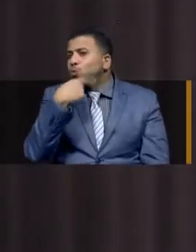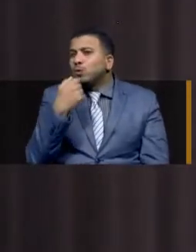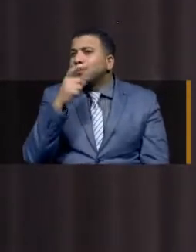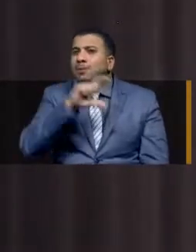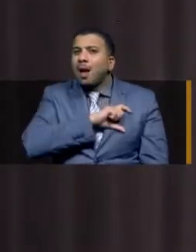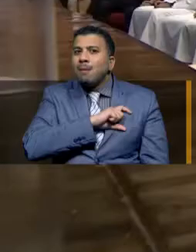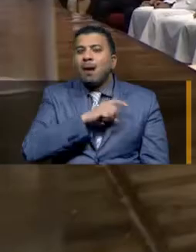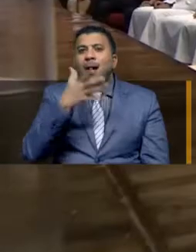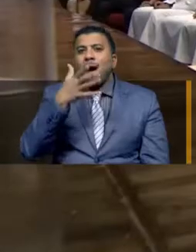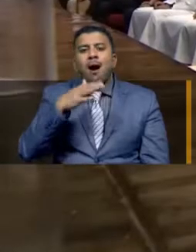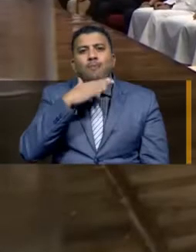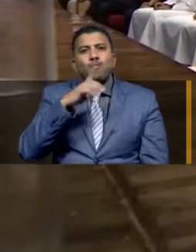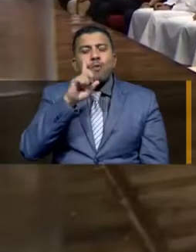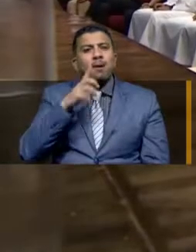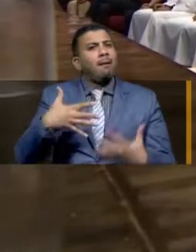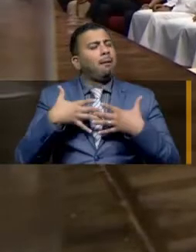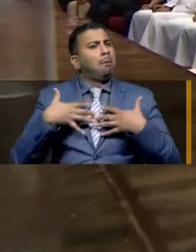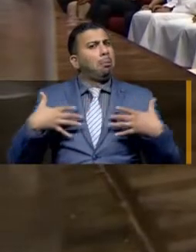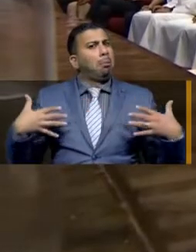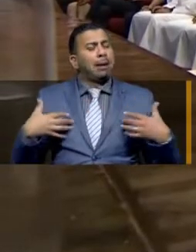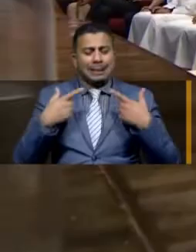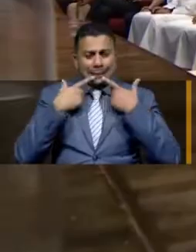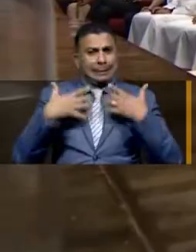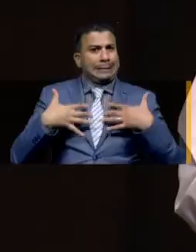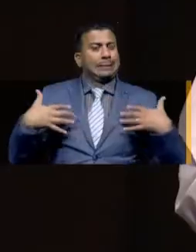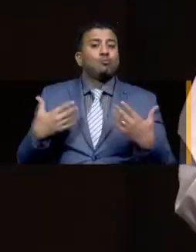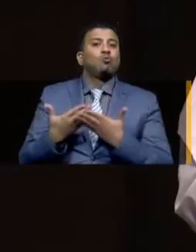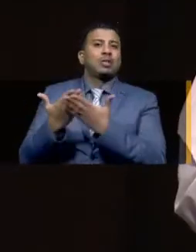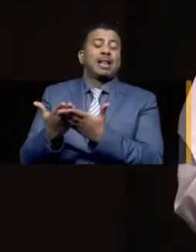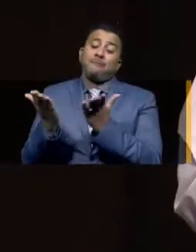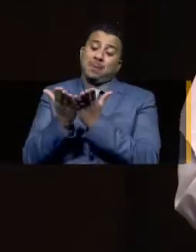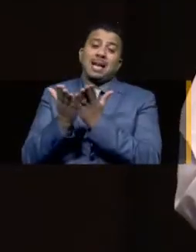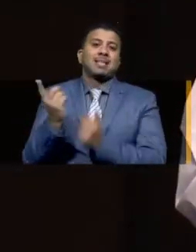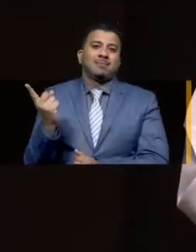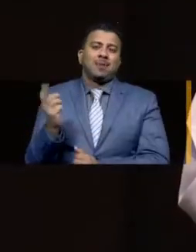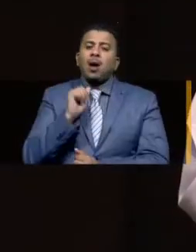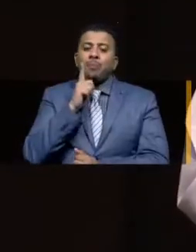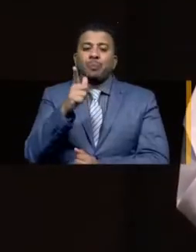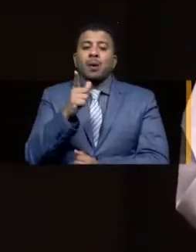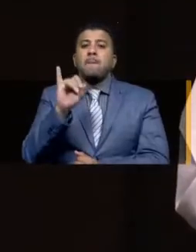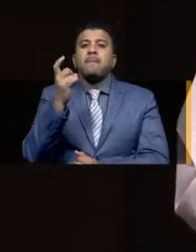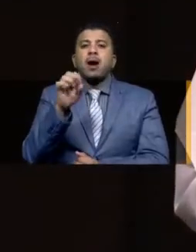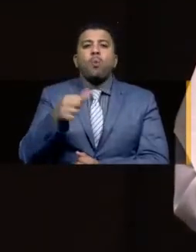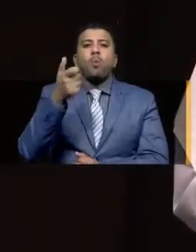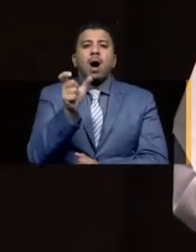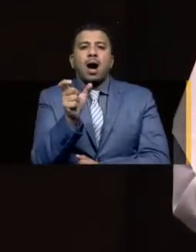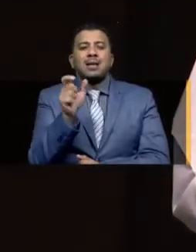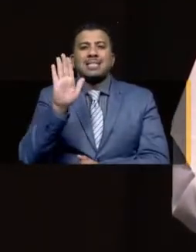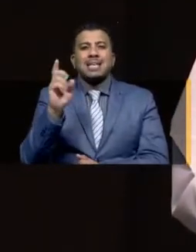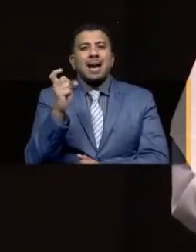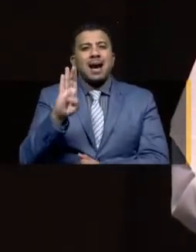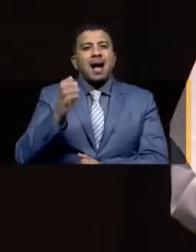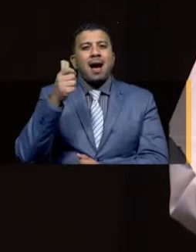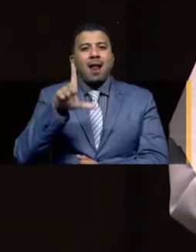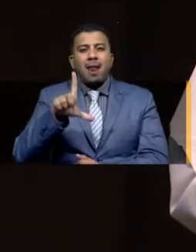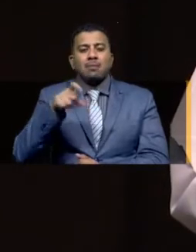وأولياء الأمور من سعادة بما يقدم لهم في المدرسة. بدوره سعادت مروان السركال المدير التنفيذي لهيئة